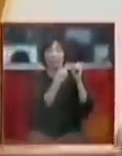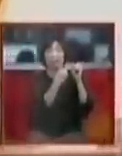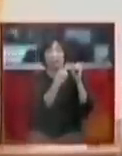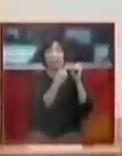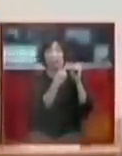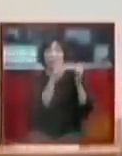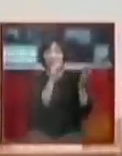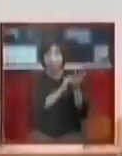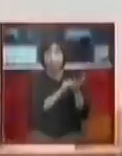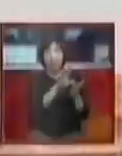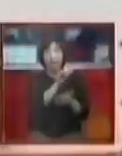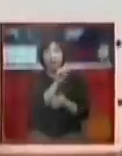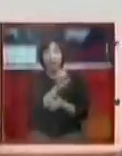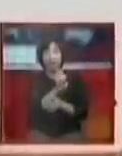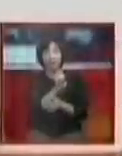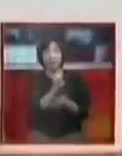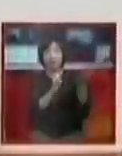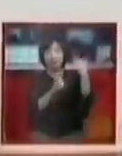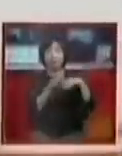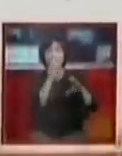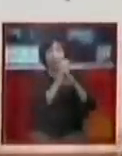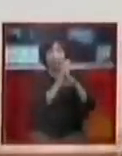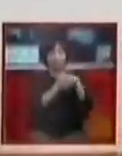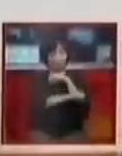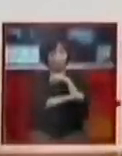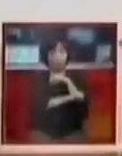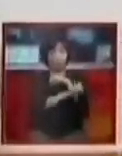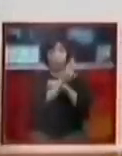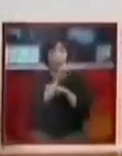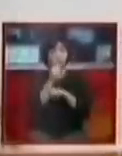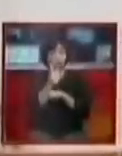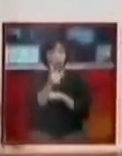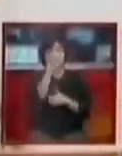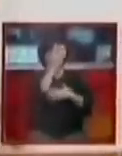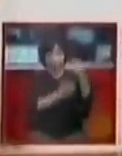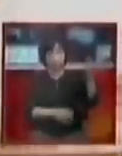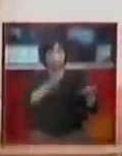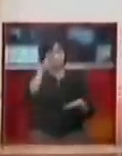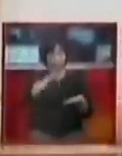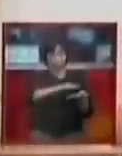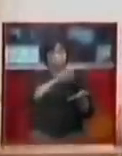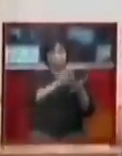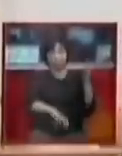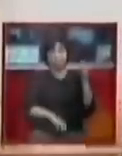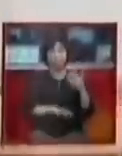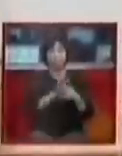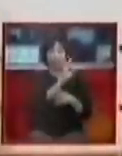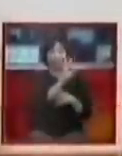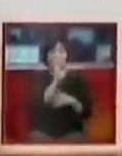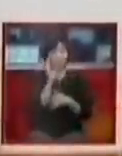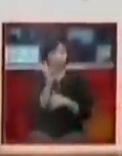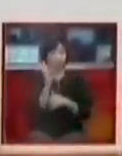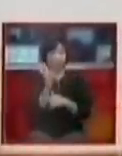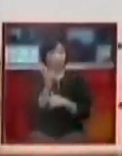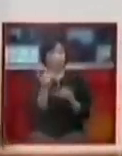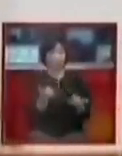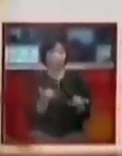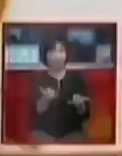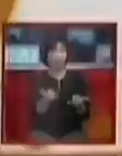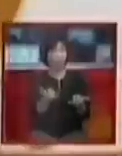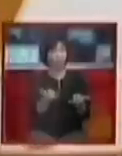2,200 kaso ng carnapping noong 2010, lampas kalahati rin ang binaba. 966 na lang po